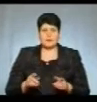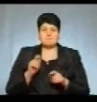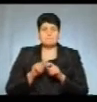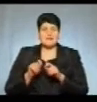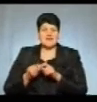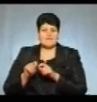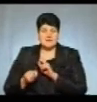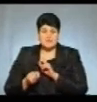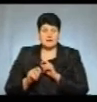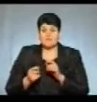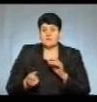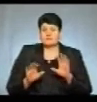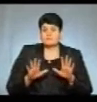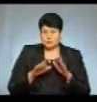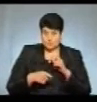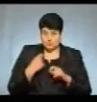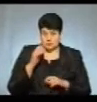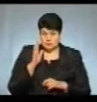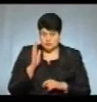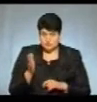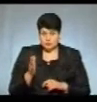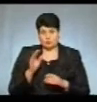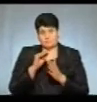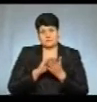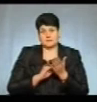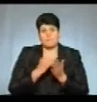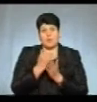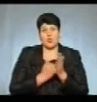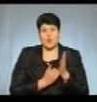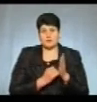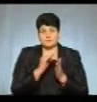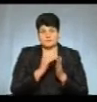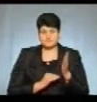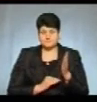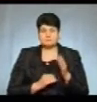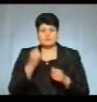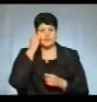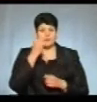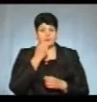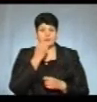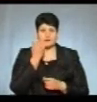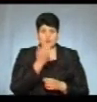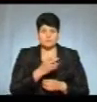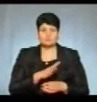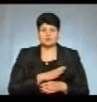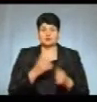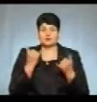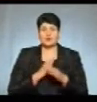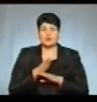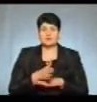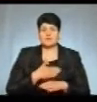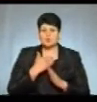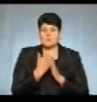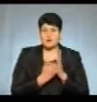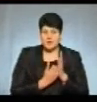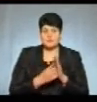перевірити, і в разі, якщо будуть порушення, то будемо складати протокол. Що ж, я вам дякую, що були сьогодні гостем нашої програми.